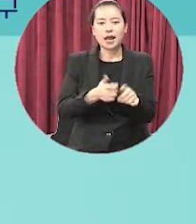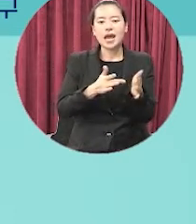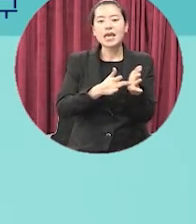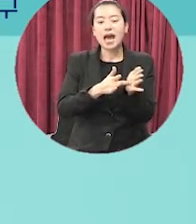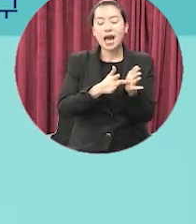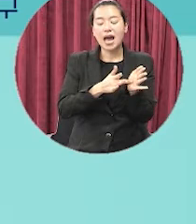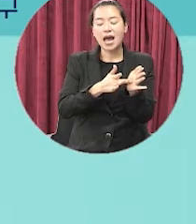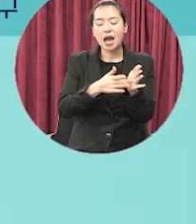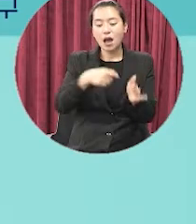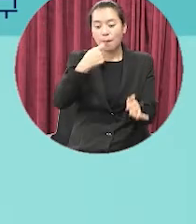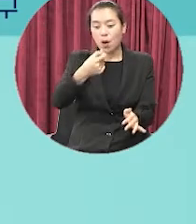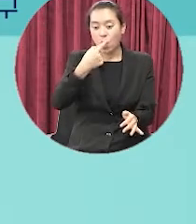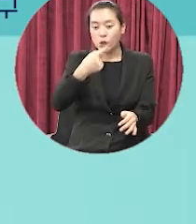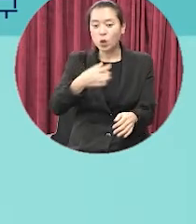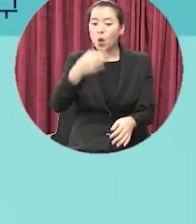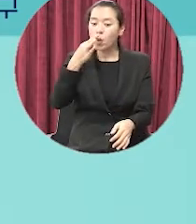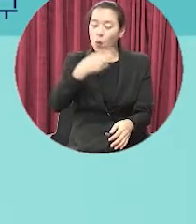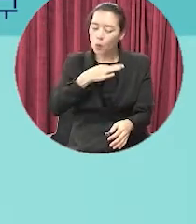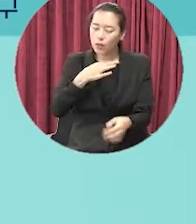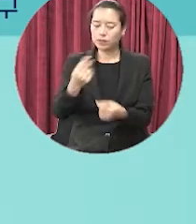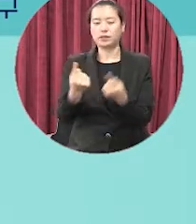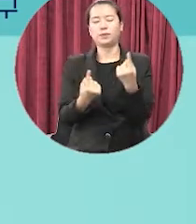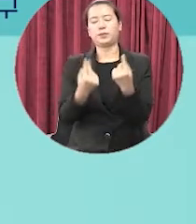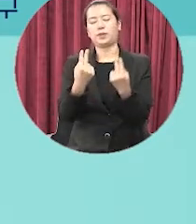흐름을 허락하실 수 있습니다